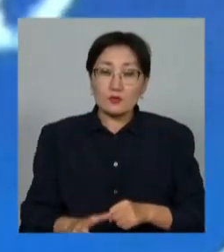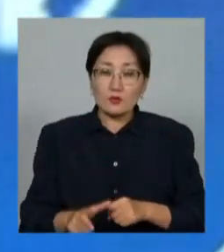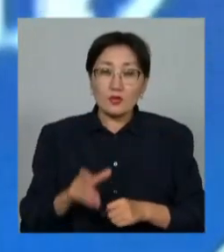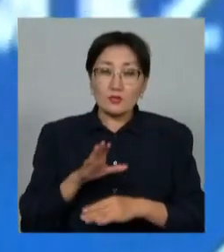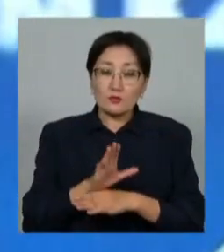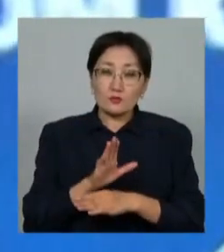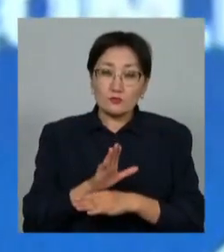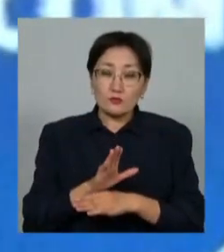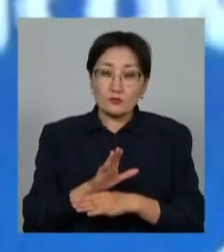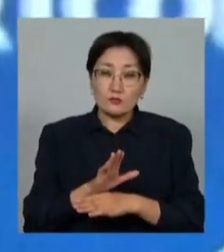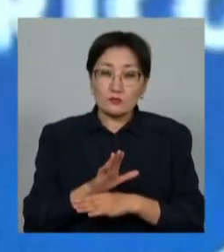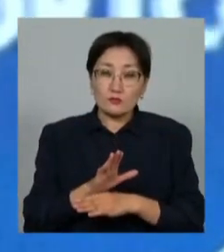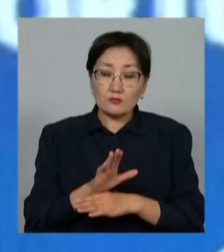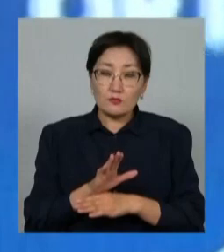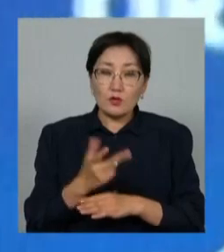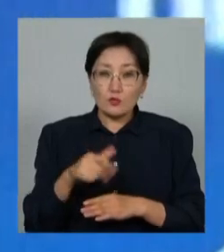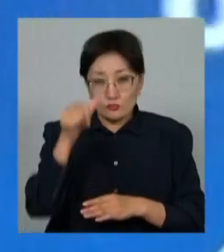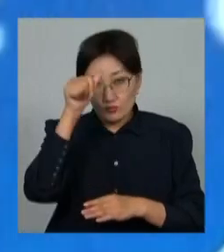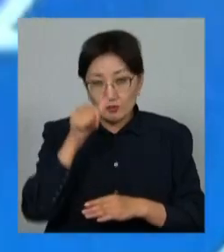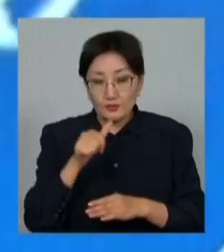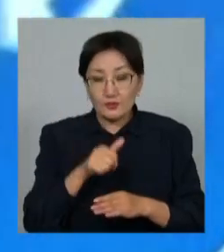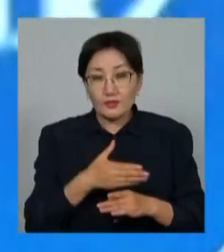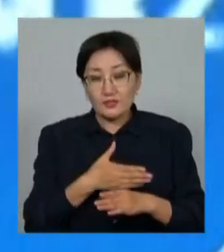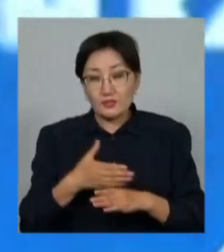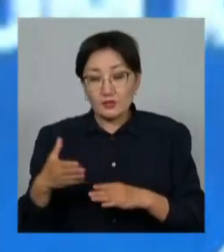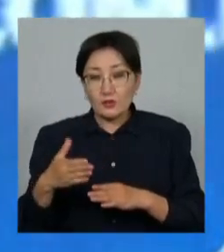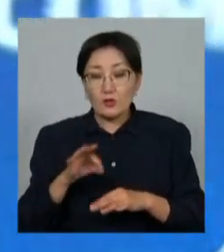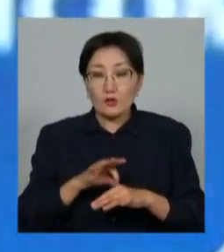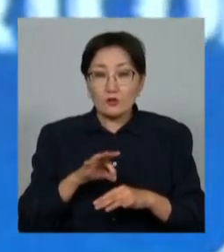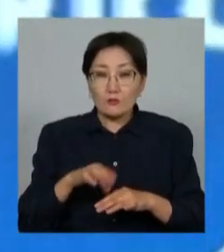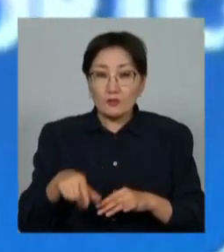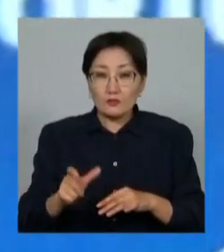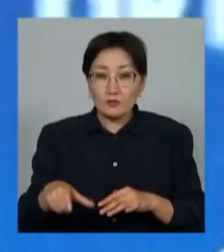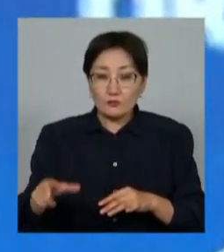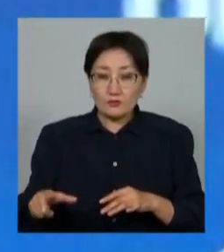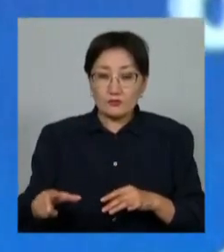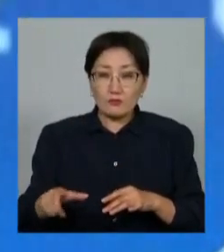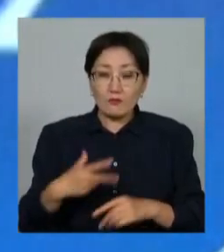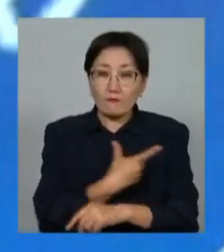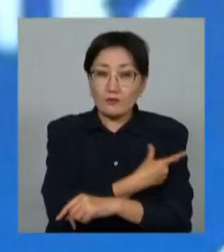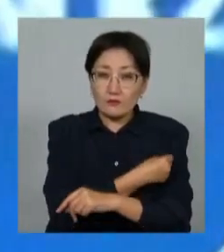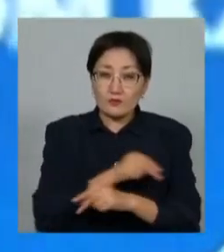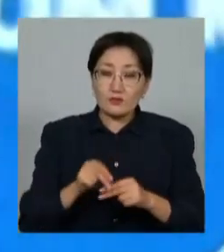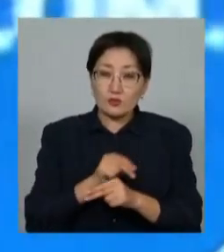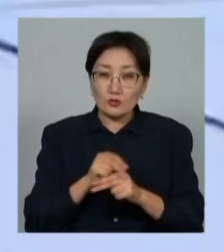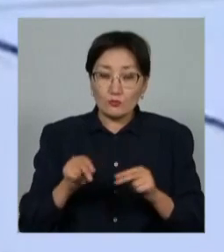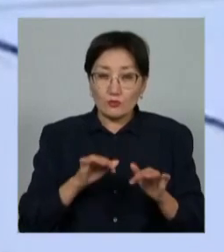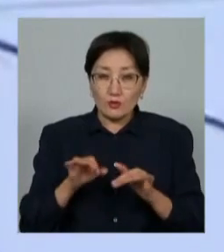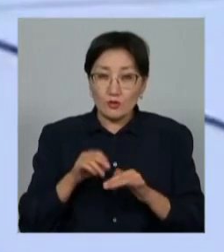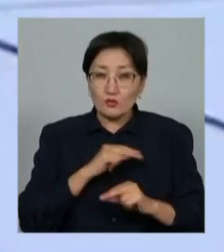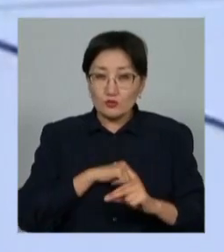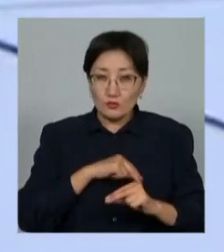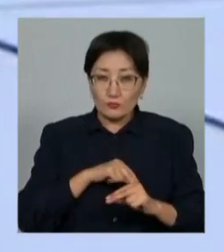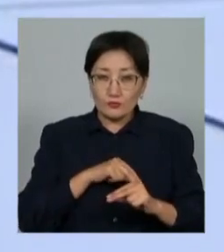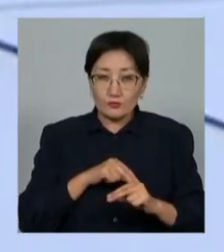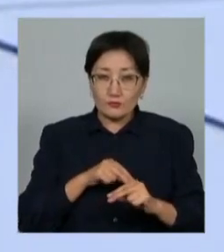дәрігердің қаулысында үш айдан кейін ауырып кеткен науқастарға вакцинация салу жұмыстары